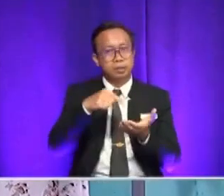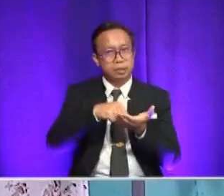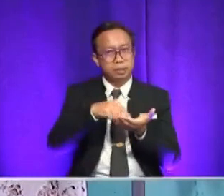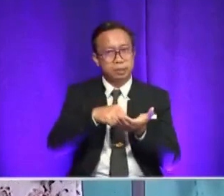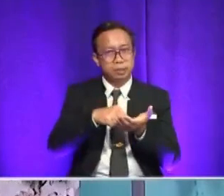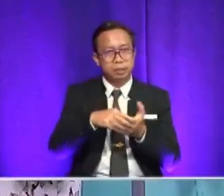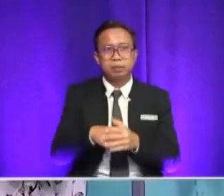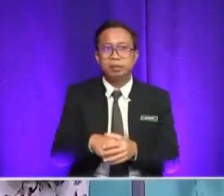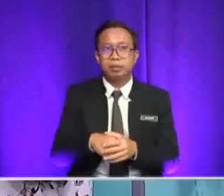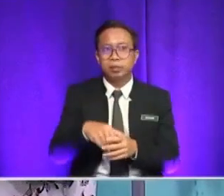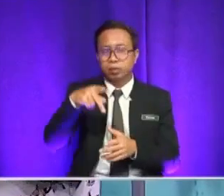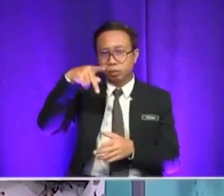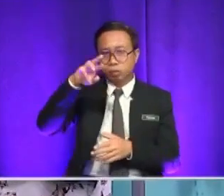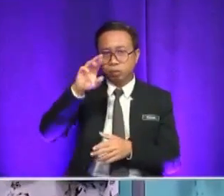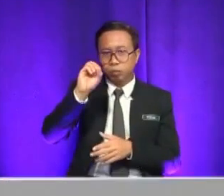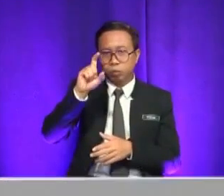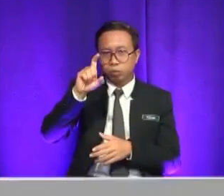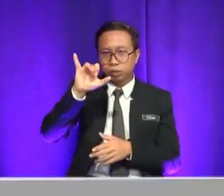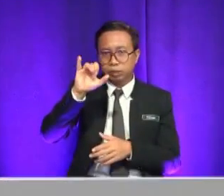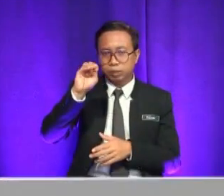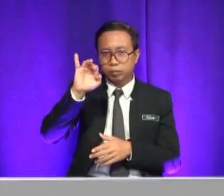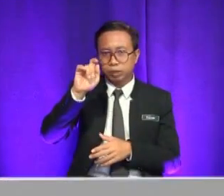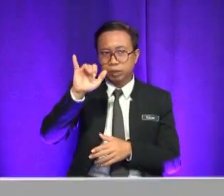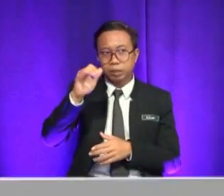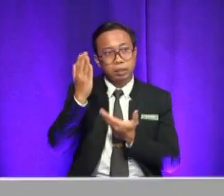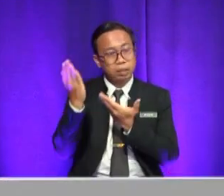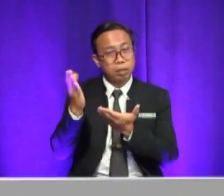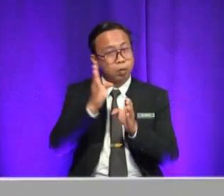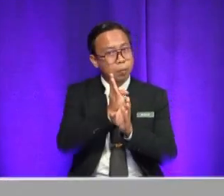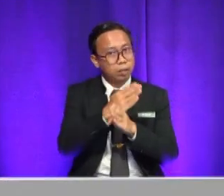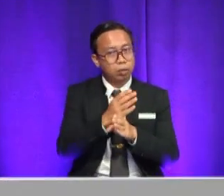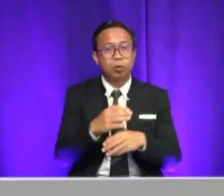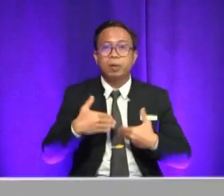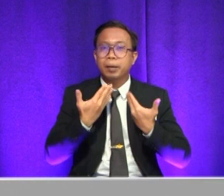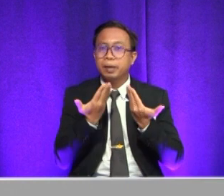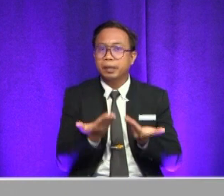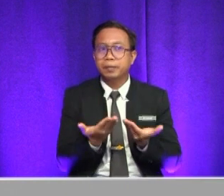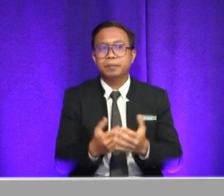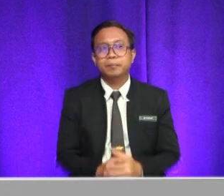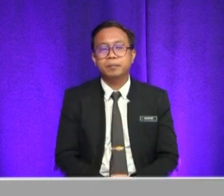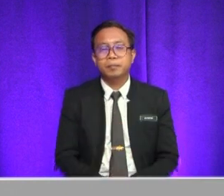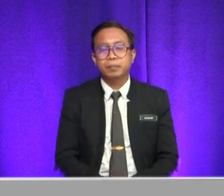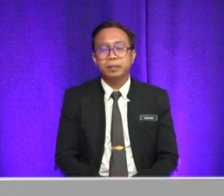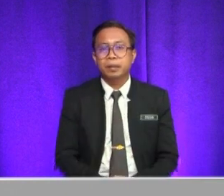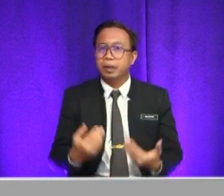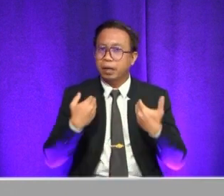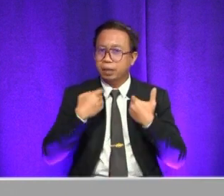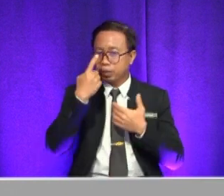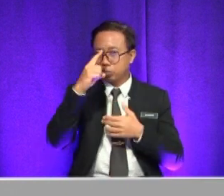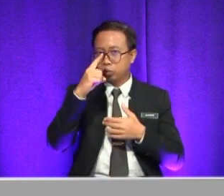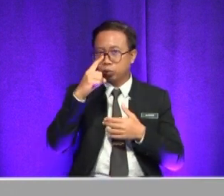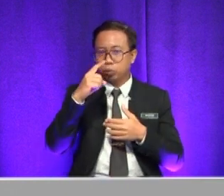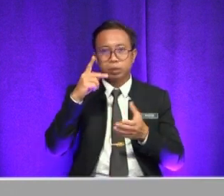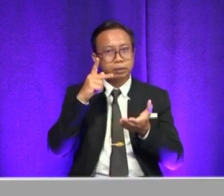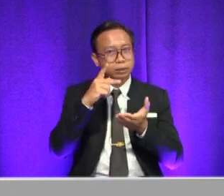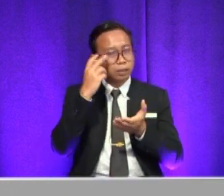sensor proximity. Okey, ini adalah rupa sensor proximity. Okey, sensor proximity ini dia adalah untuk mengesan